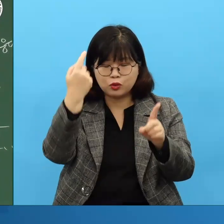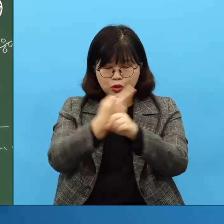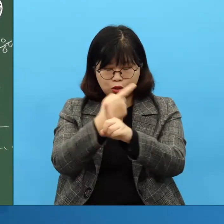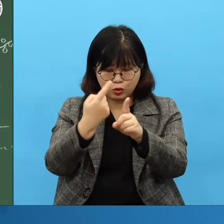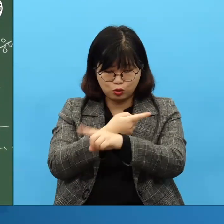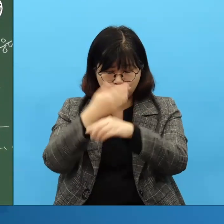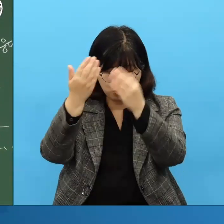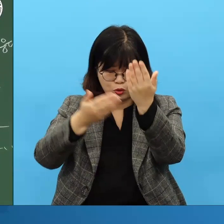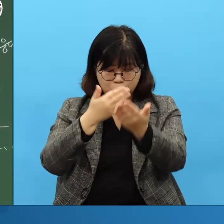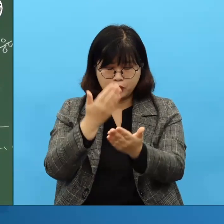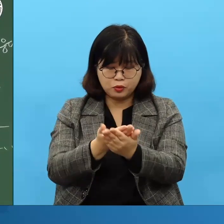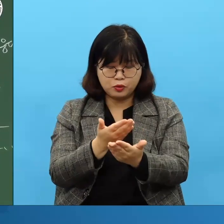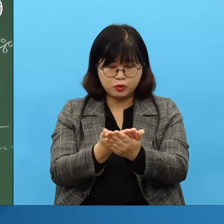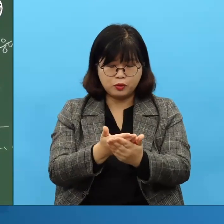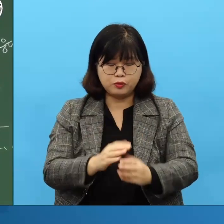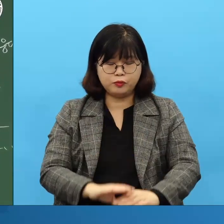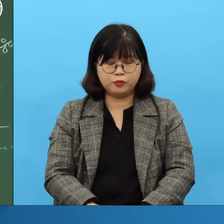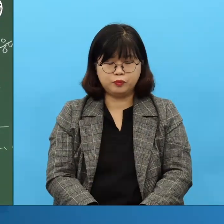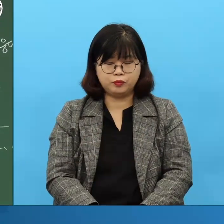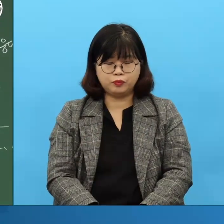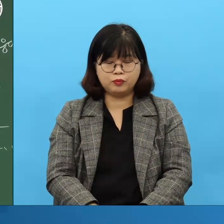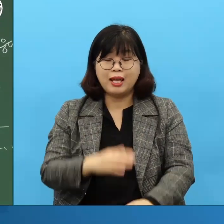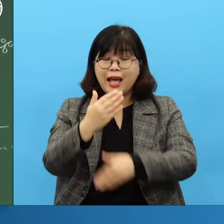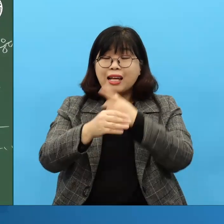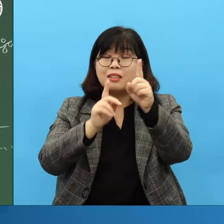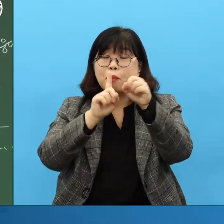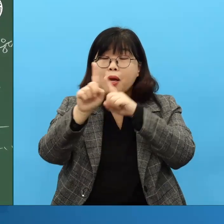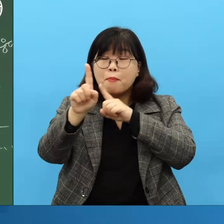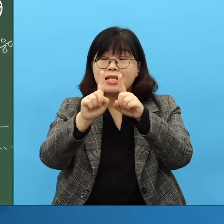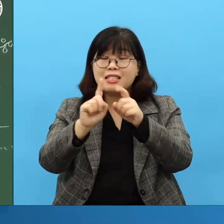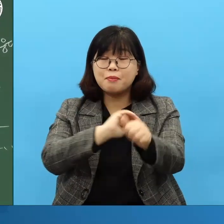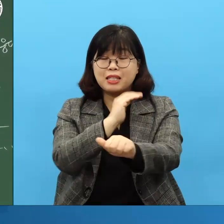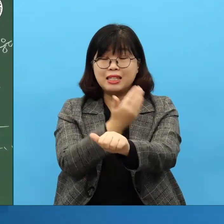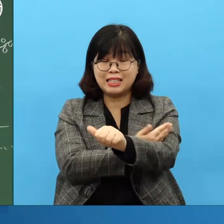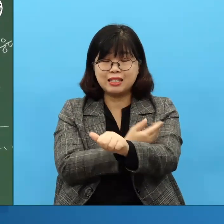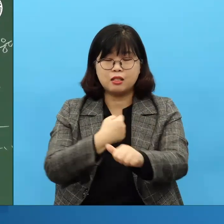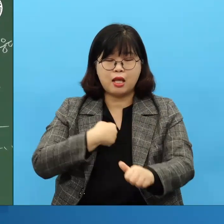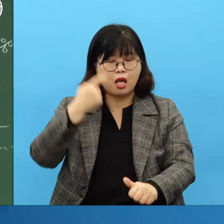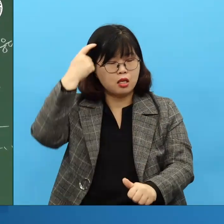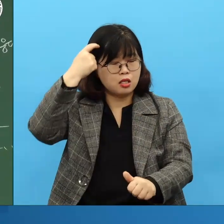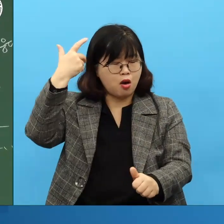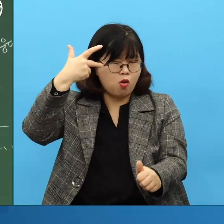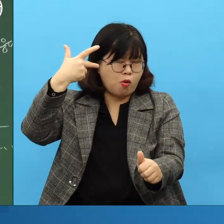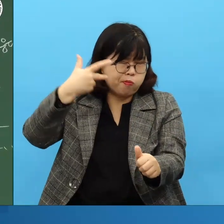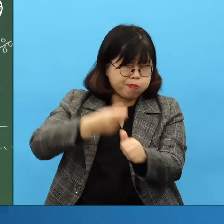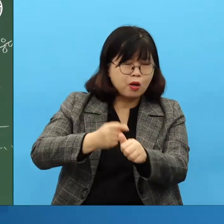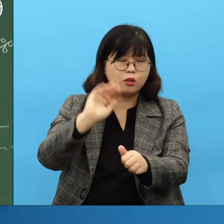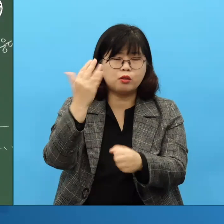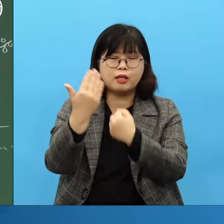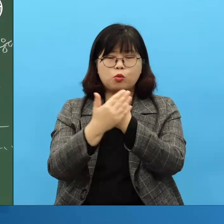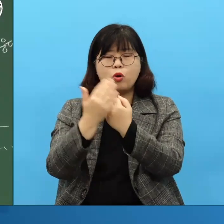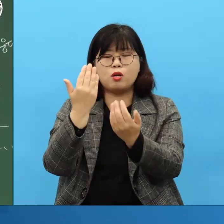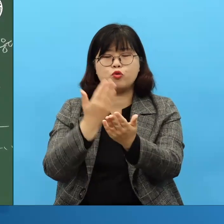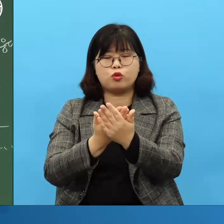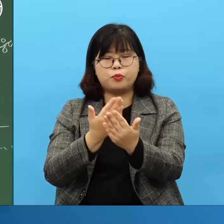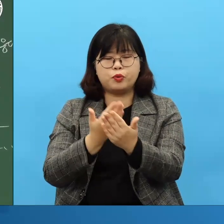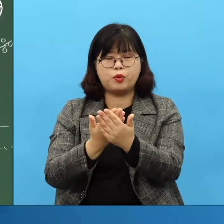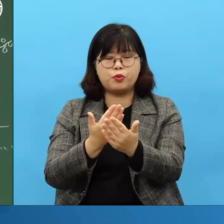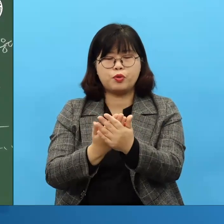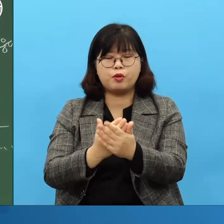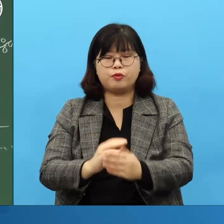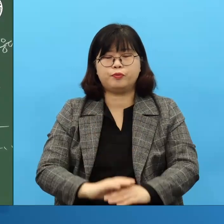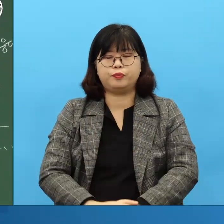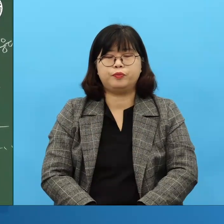give us healing even today by your word? 말씀의 능력이 우리 영혼 속에 각인되게 하옵소서. May the power of the word be imprinted upon